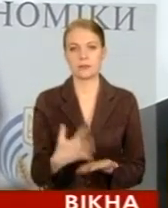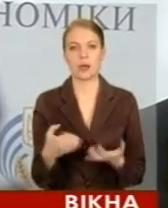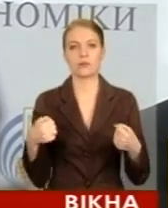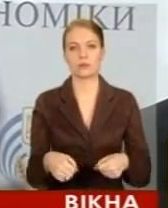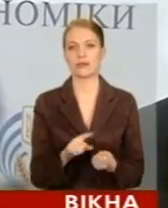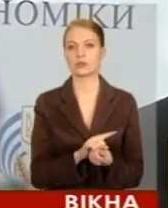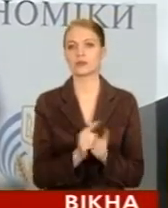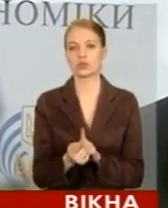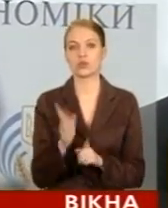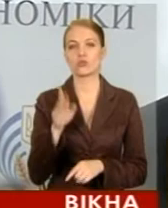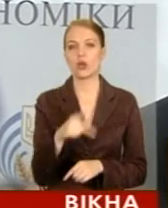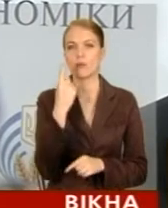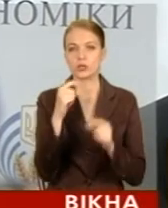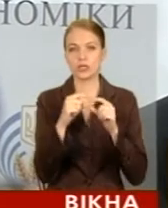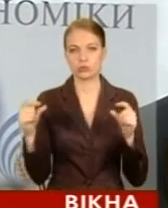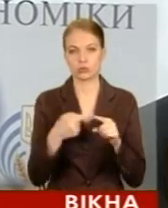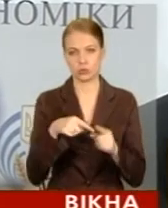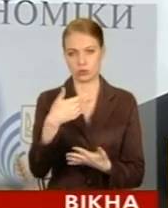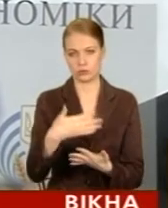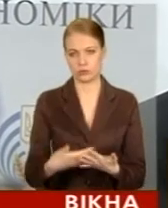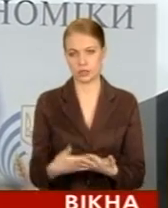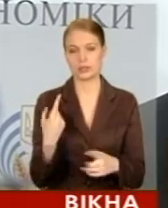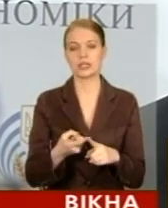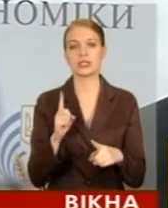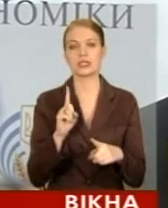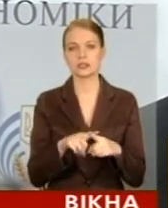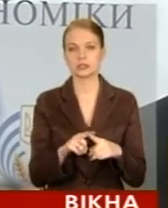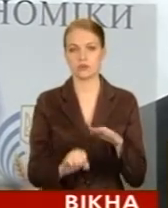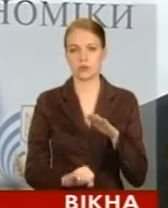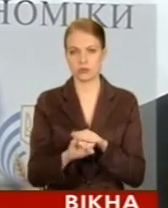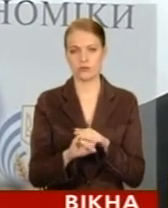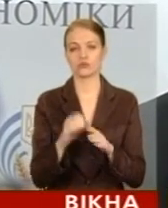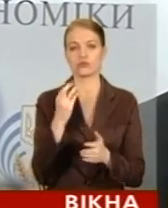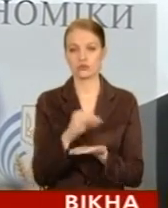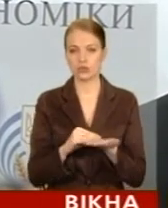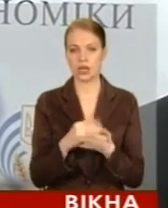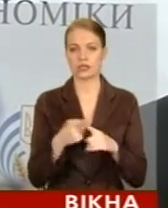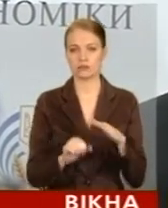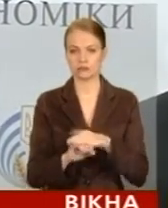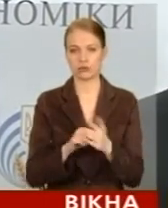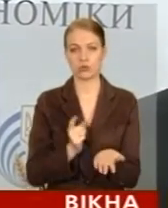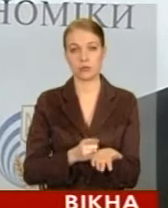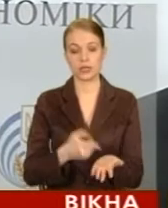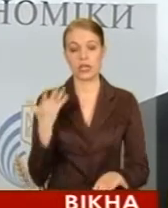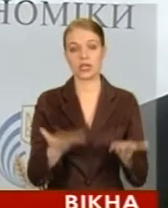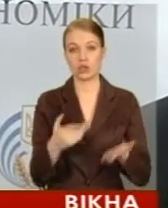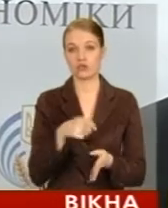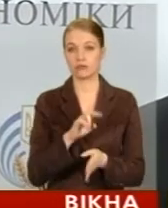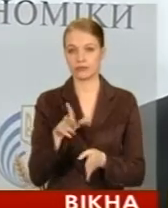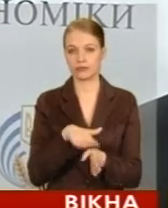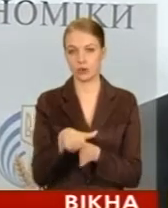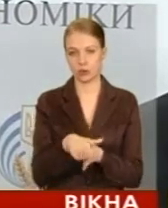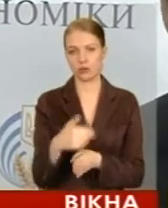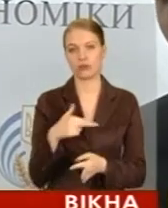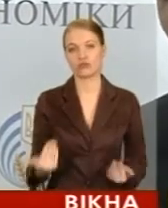права змінювати хоч один пункт цього тексту. Це основополагаючий, ще раз кажу, документ. Якщо б він виконувався, ми